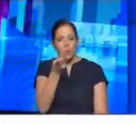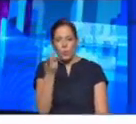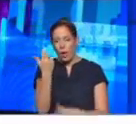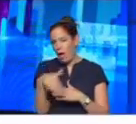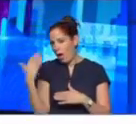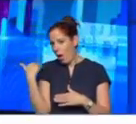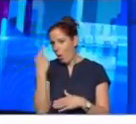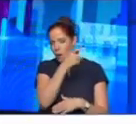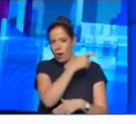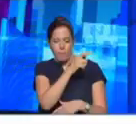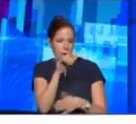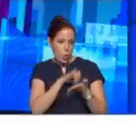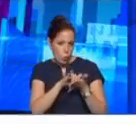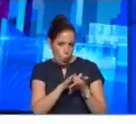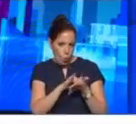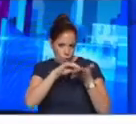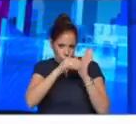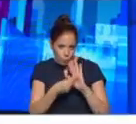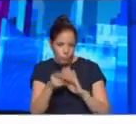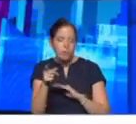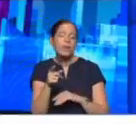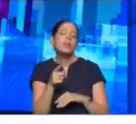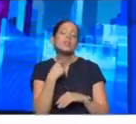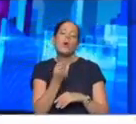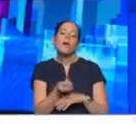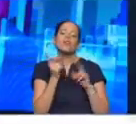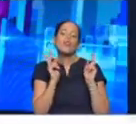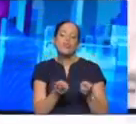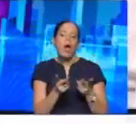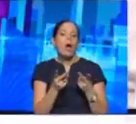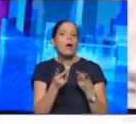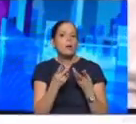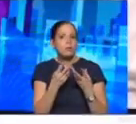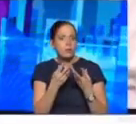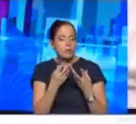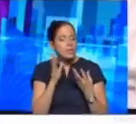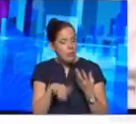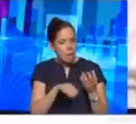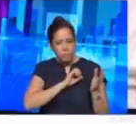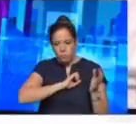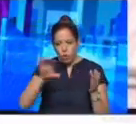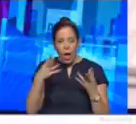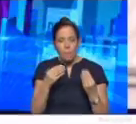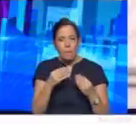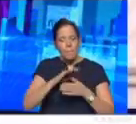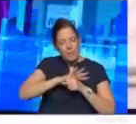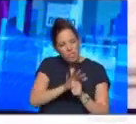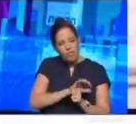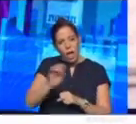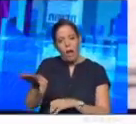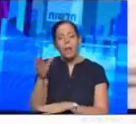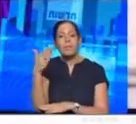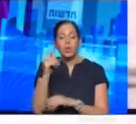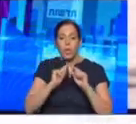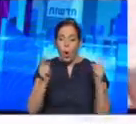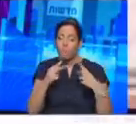האחרון בניו יורק. זה אומר שאפשר להוציא הרבה מאוד, גם בכפייה, למדינות אחרות, זה יפתור את